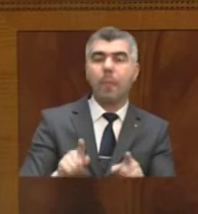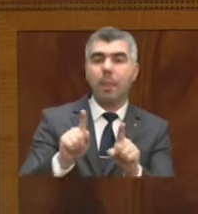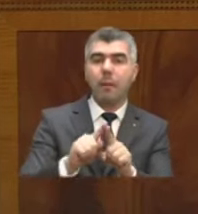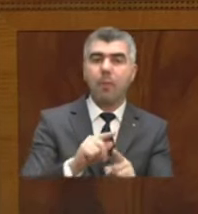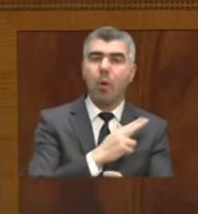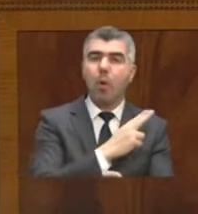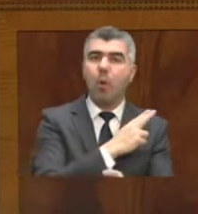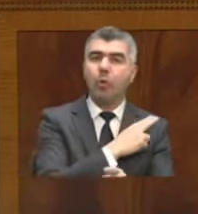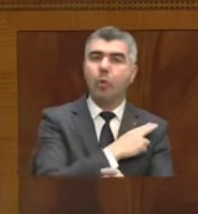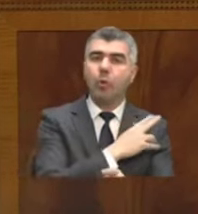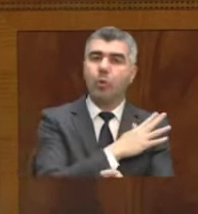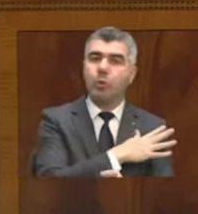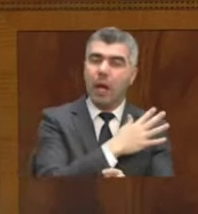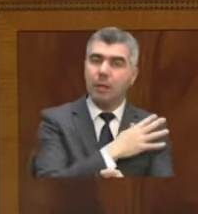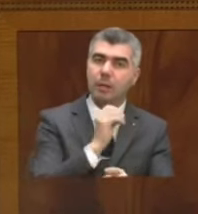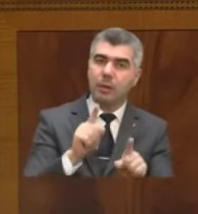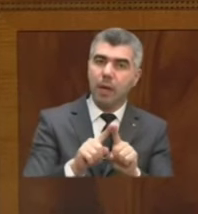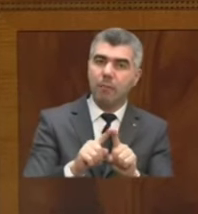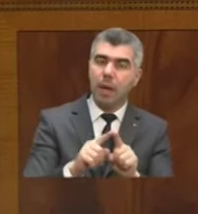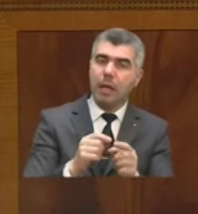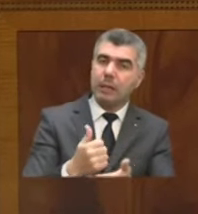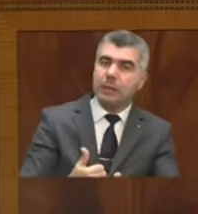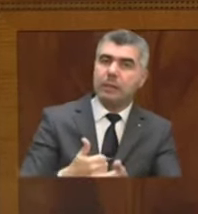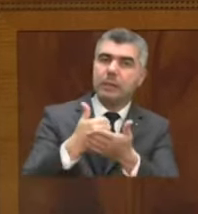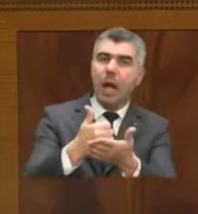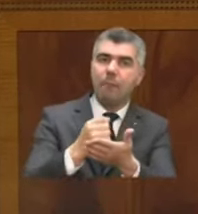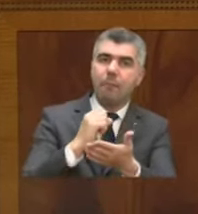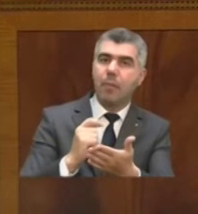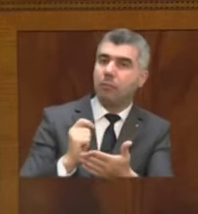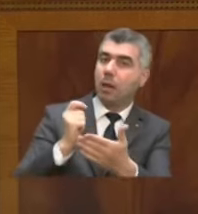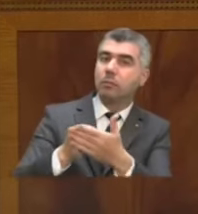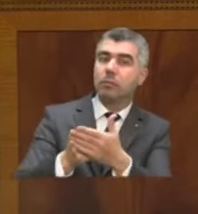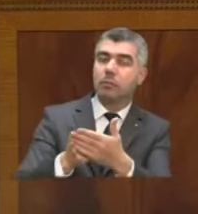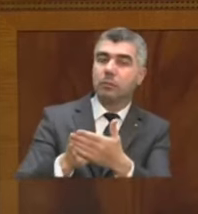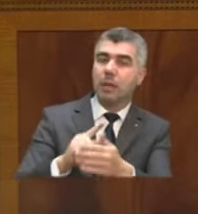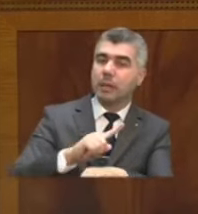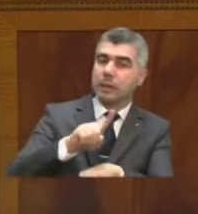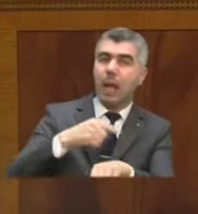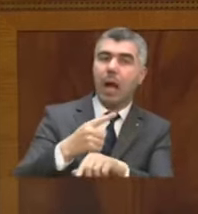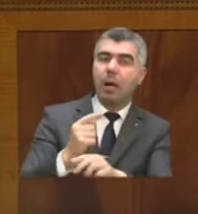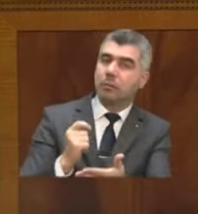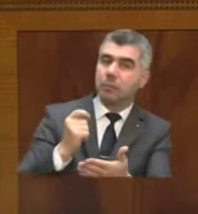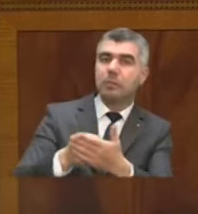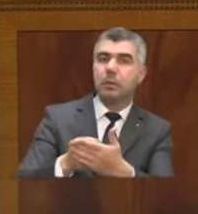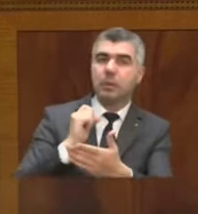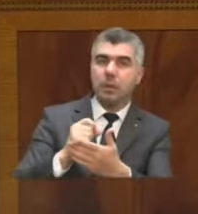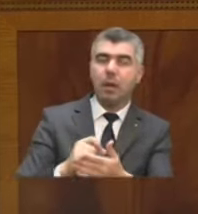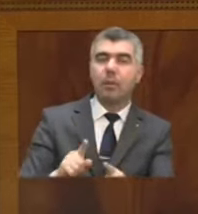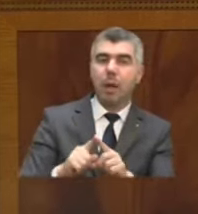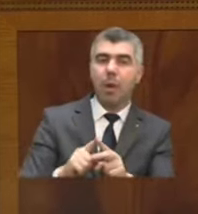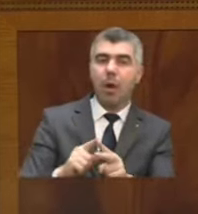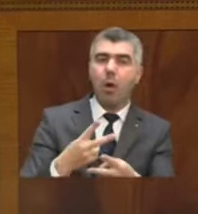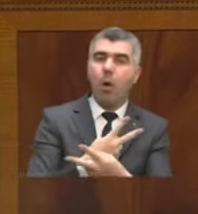للأساتذة لإنجاز حصص للدعم التربوي المؤدى عنها للراغبين في ذلك خلال فترات